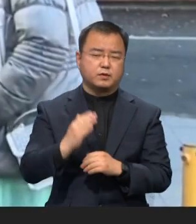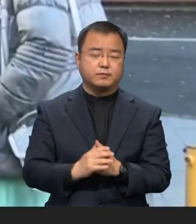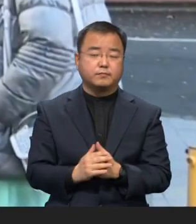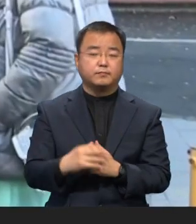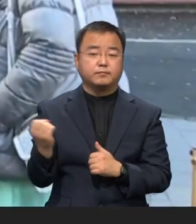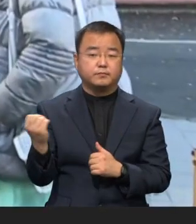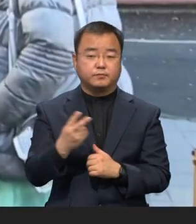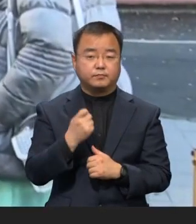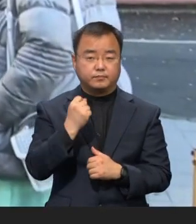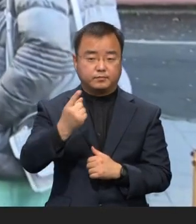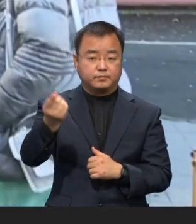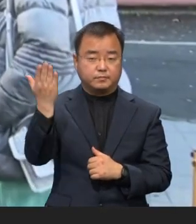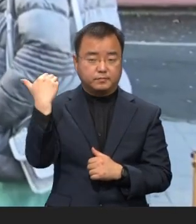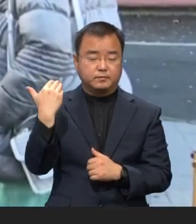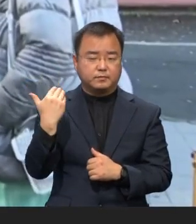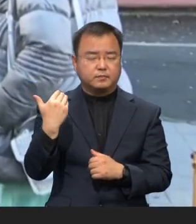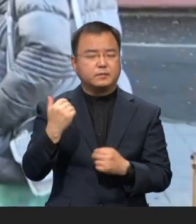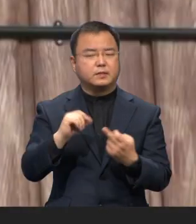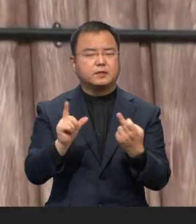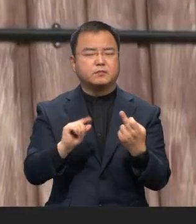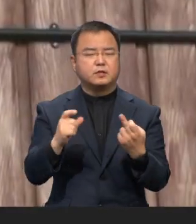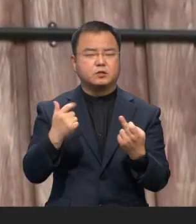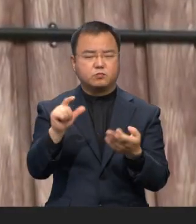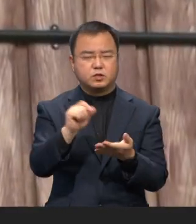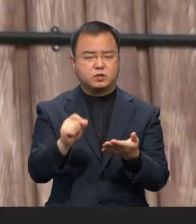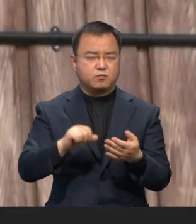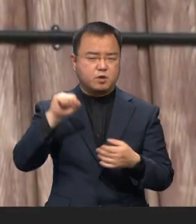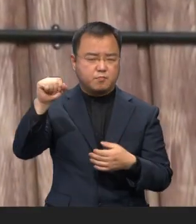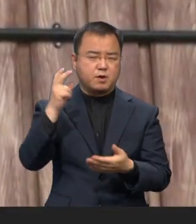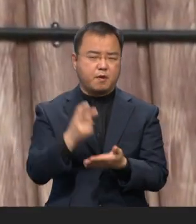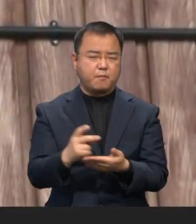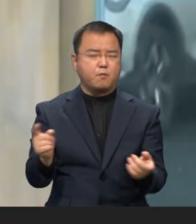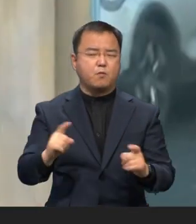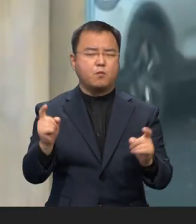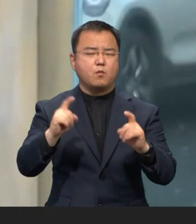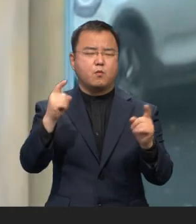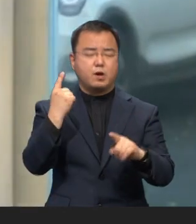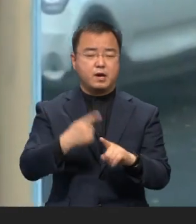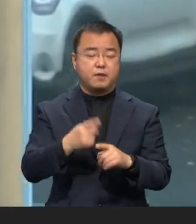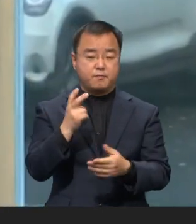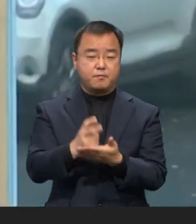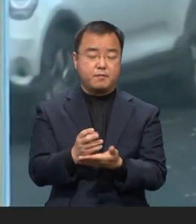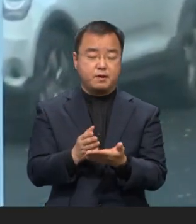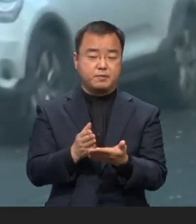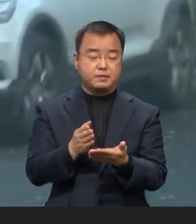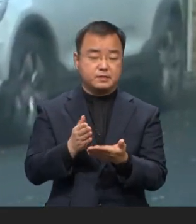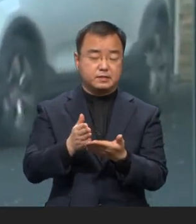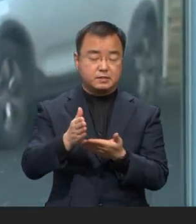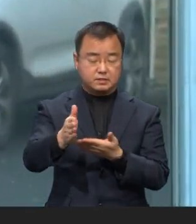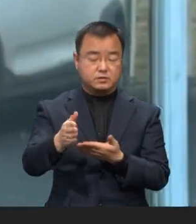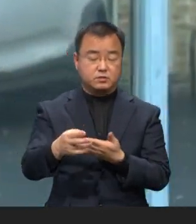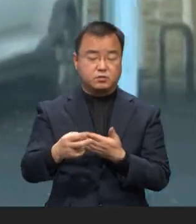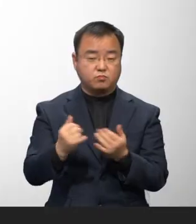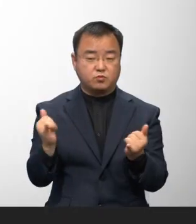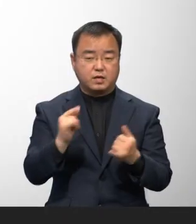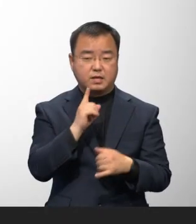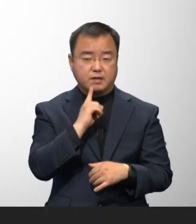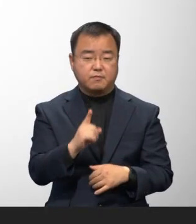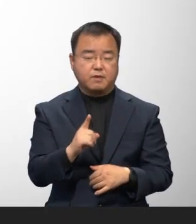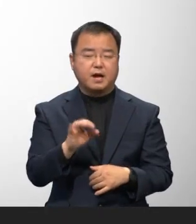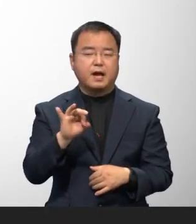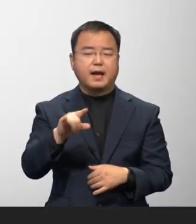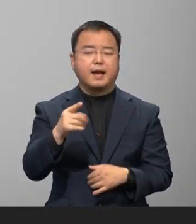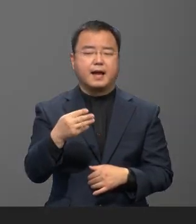그리고 지난달 16일 서명운동과 긴 법정투쟁 끝에 법의학 전문가인 필립 빌로우 검시관은